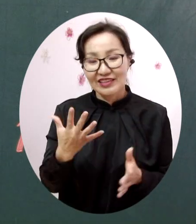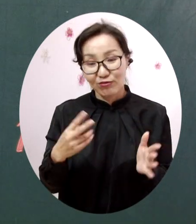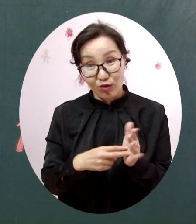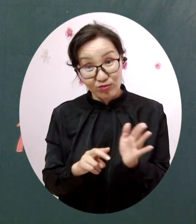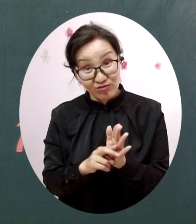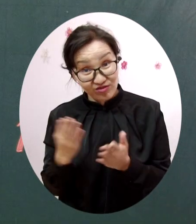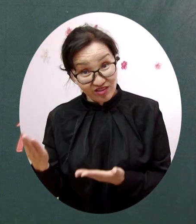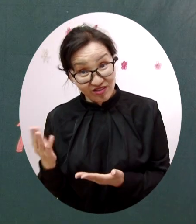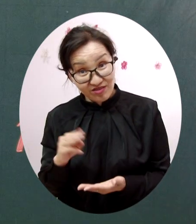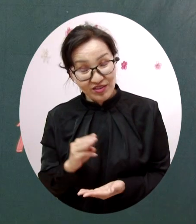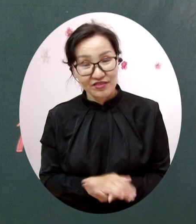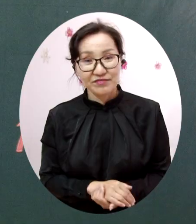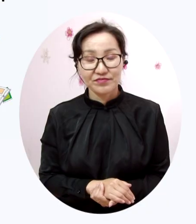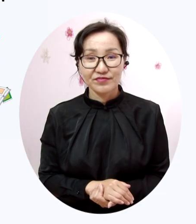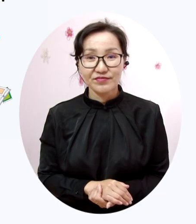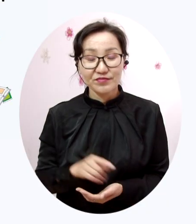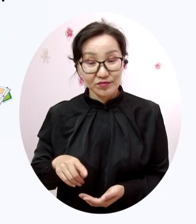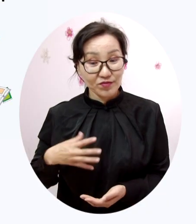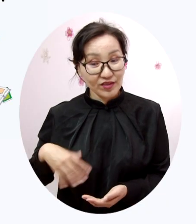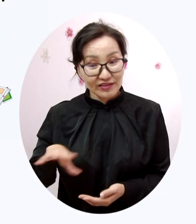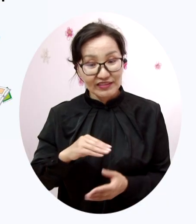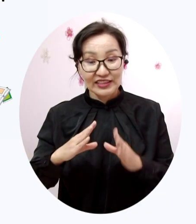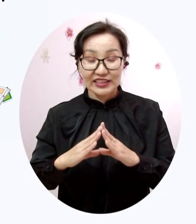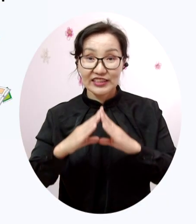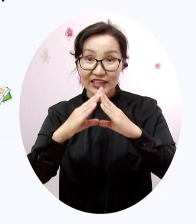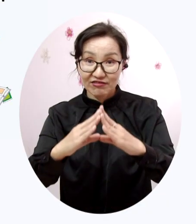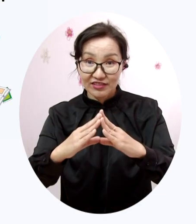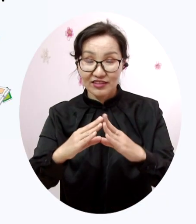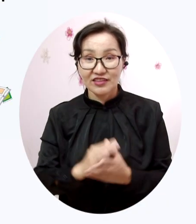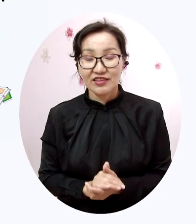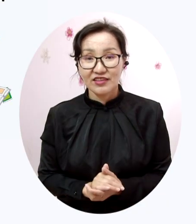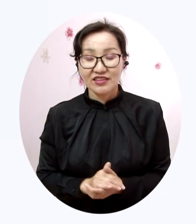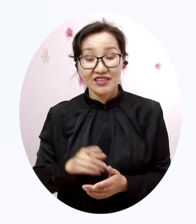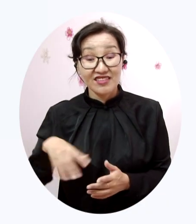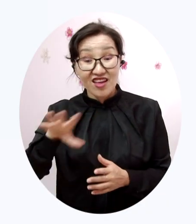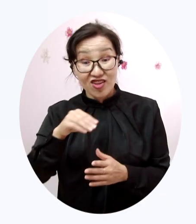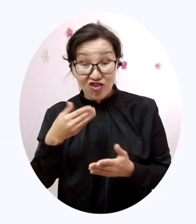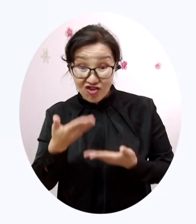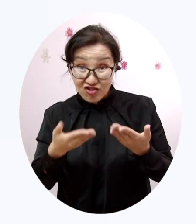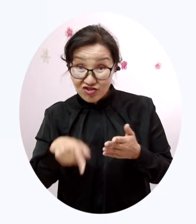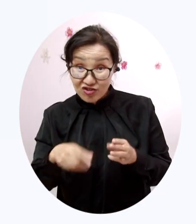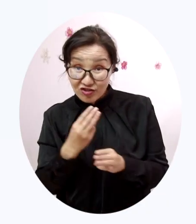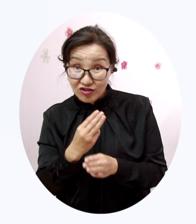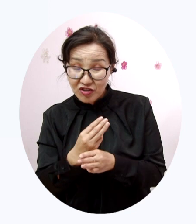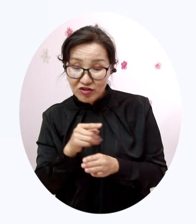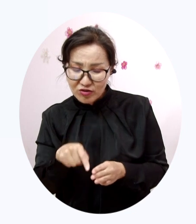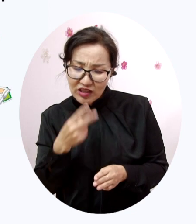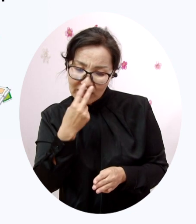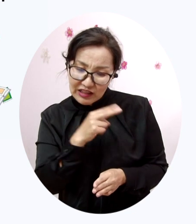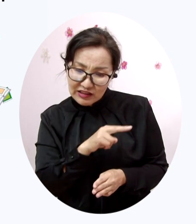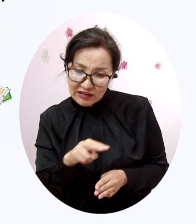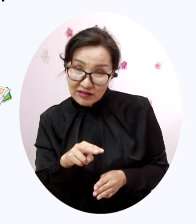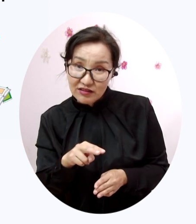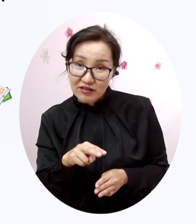5 хуваагдах нь байна. Бүгдээрээ гэрийн хаан даалгаврт дээрх өгсөн тоонуудаас энэ